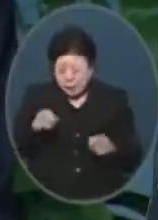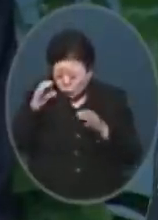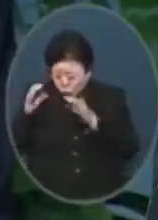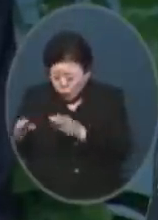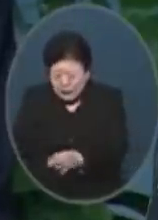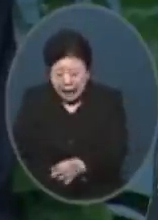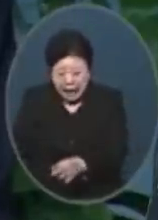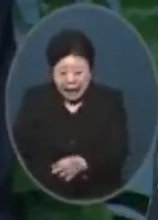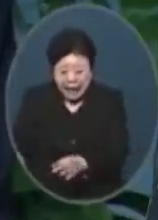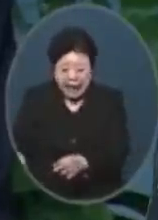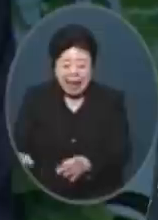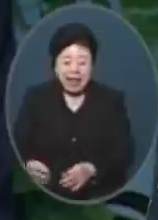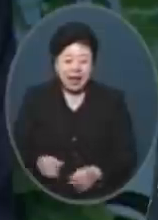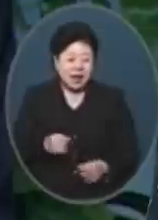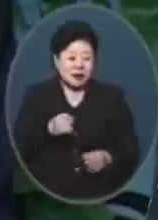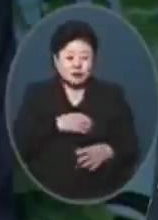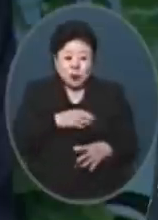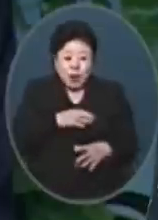바라보죠.